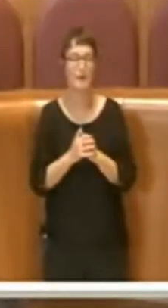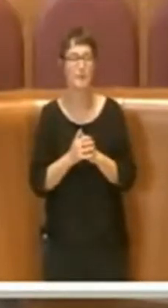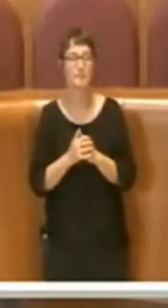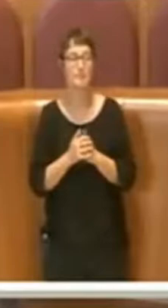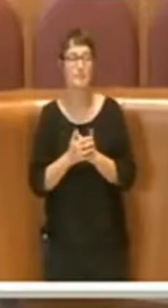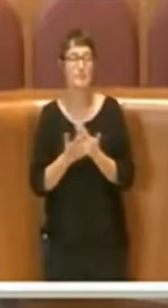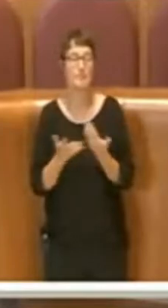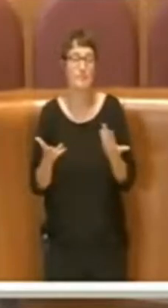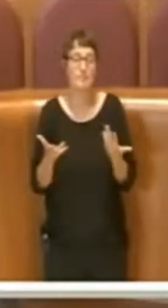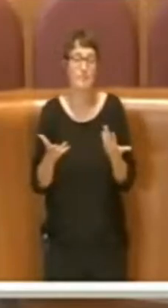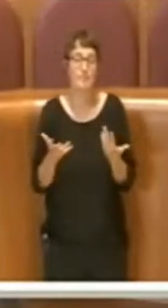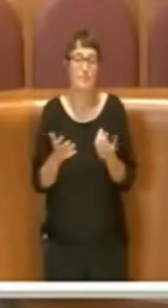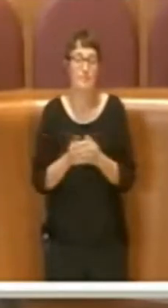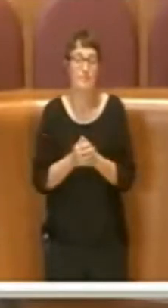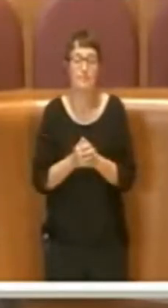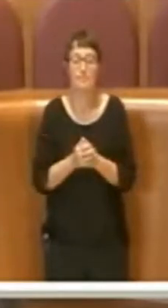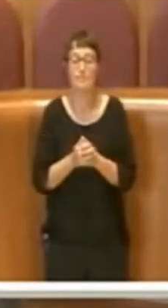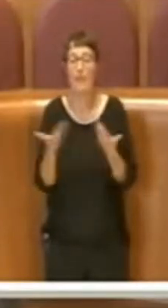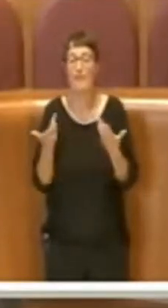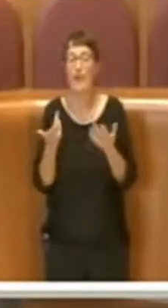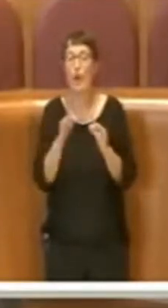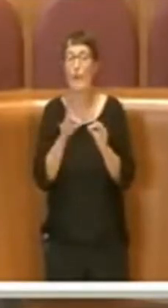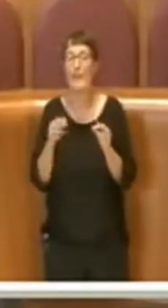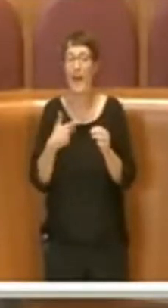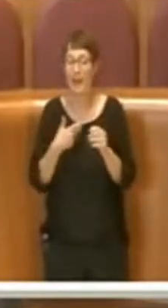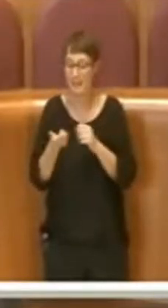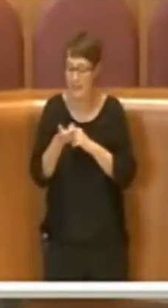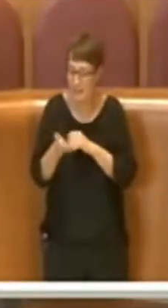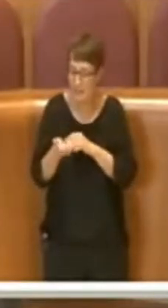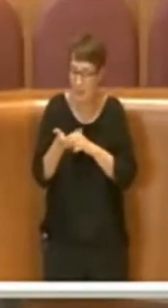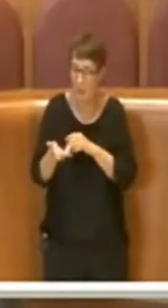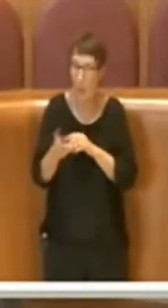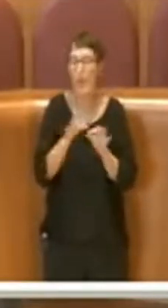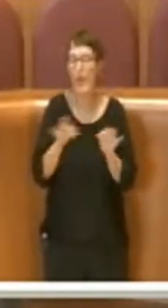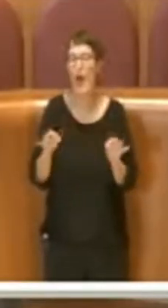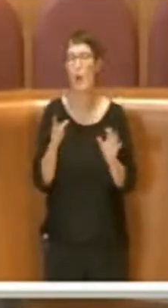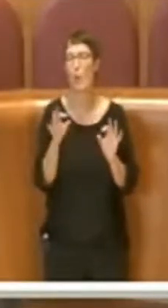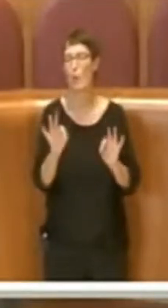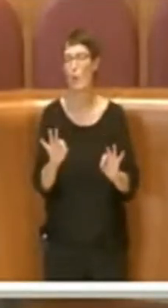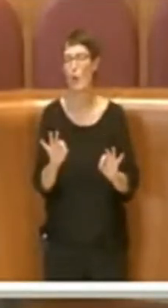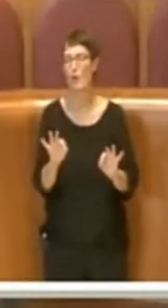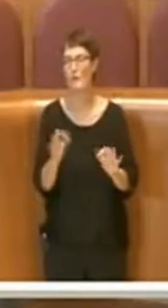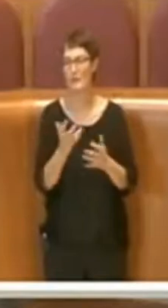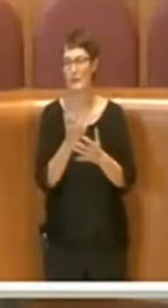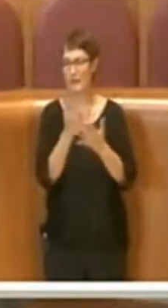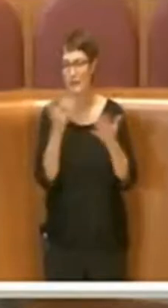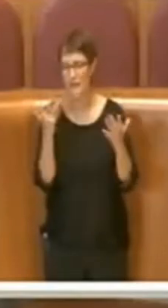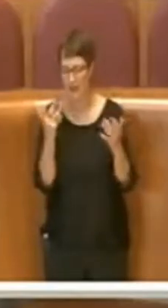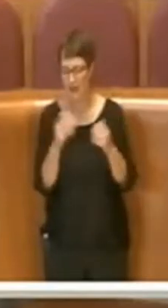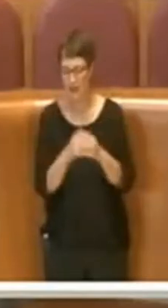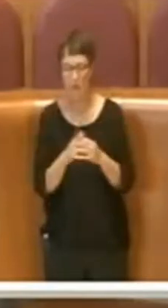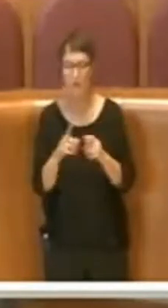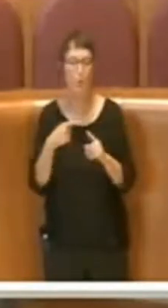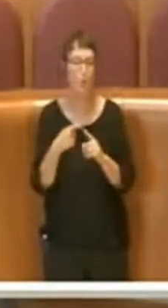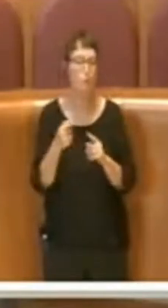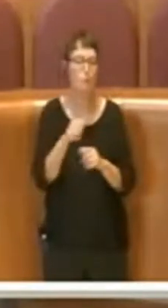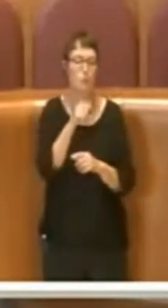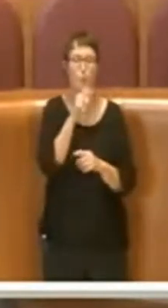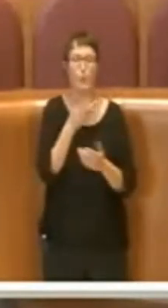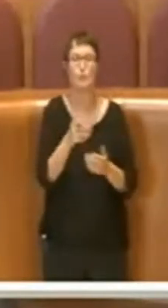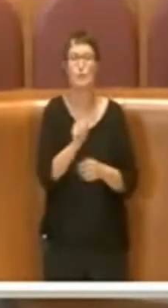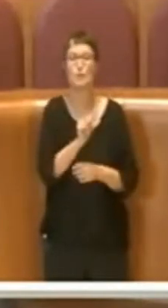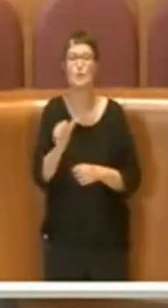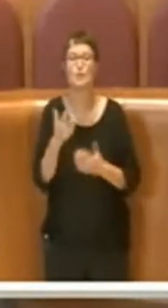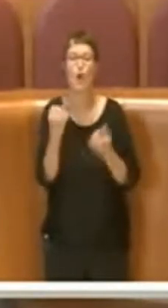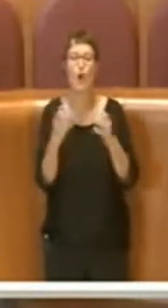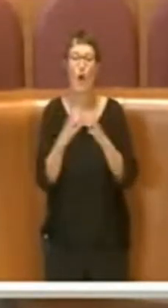quindi. Alcuni dati sono oggettivi, poi non serve solamente acquistare gli autobus o assumere autisti, ovviamente questo mix